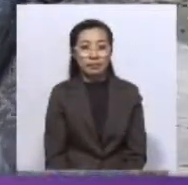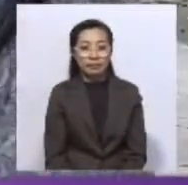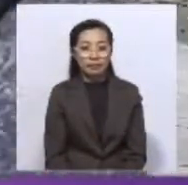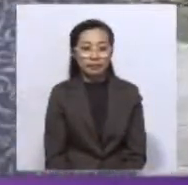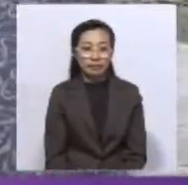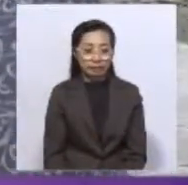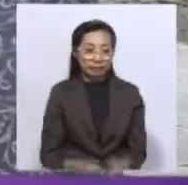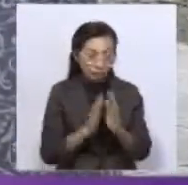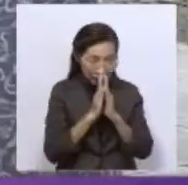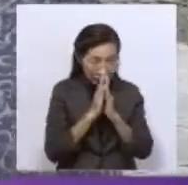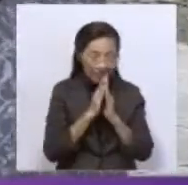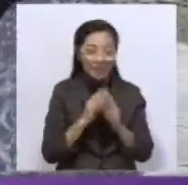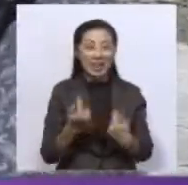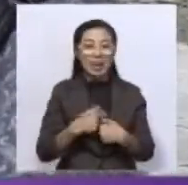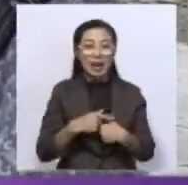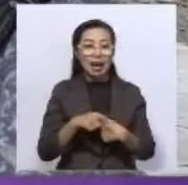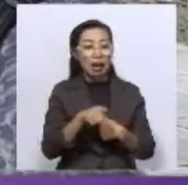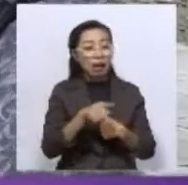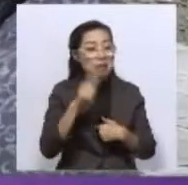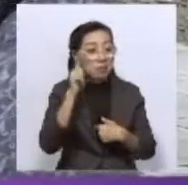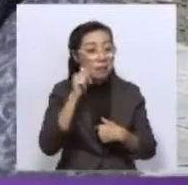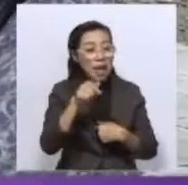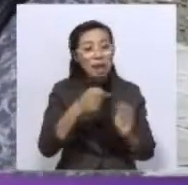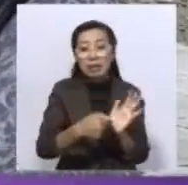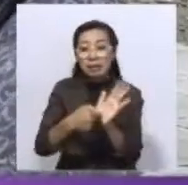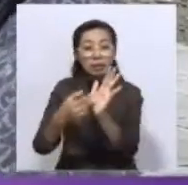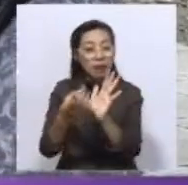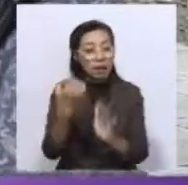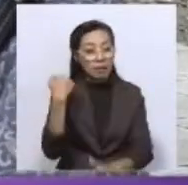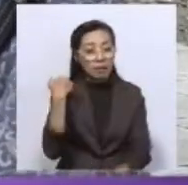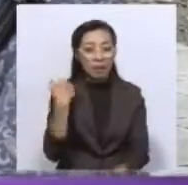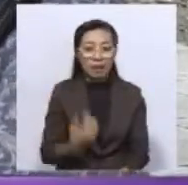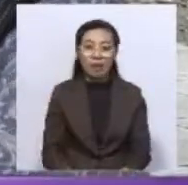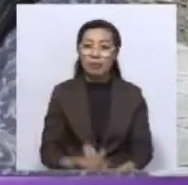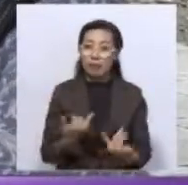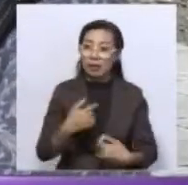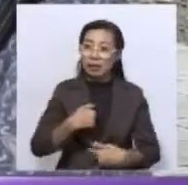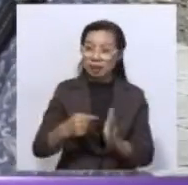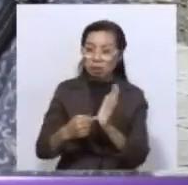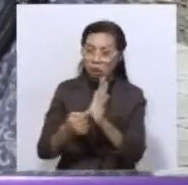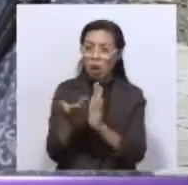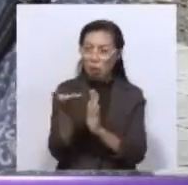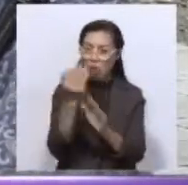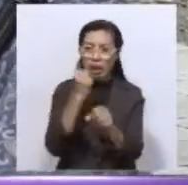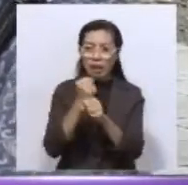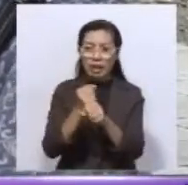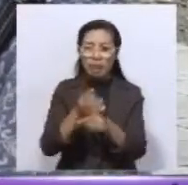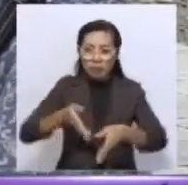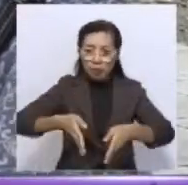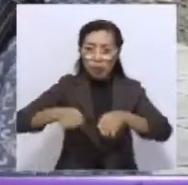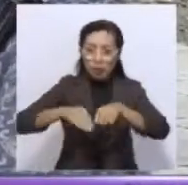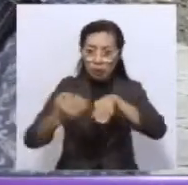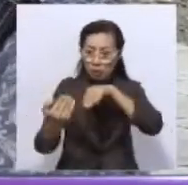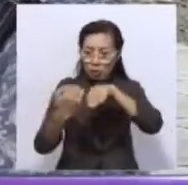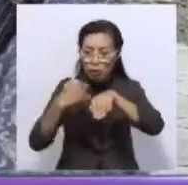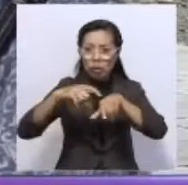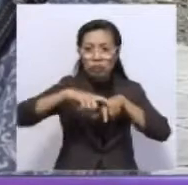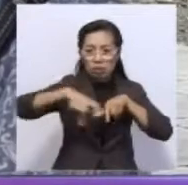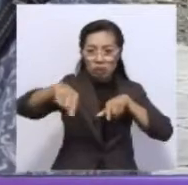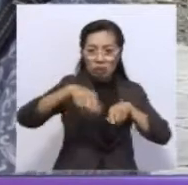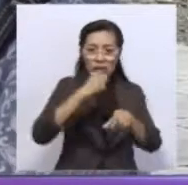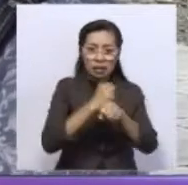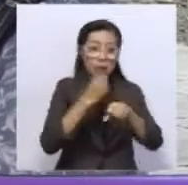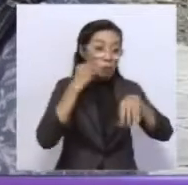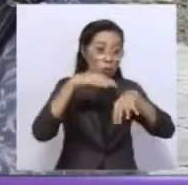สวัสดีครับคุณแม่ สวัสดีค่ะ เมื่อนี้คุณแม่เสนออย่างถึงรัฐบาลนะครับ เสนอถนนหนทางค่ะจากน้องโดนขึ้นไป